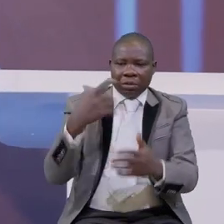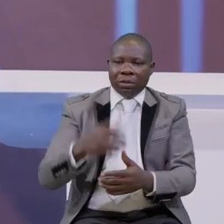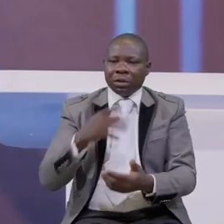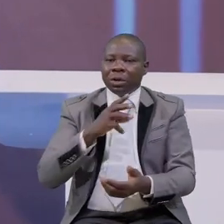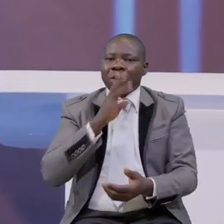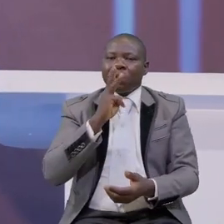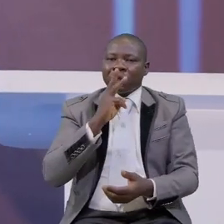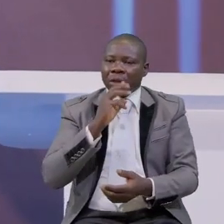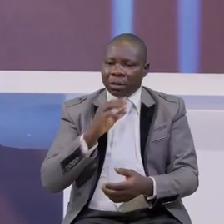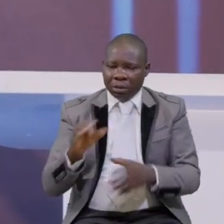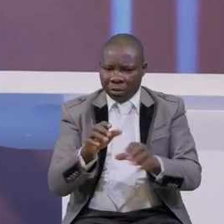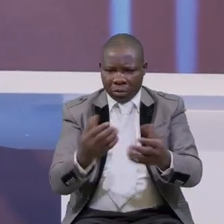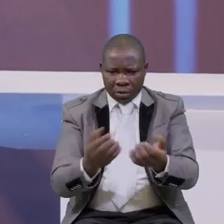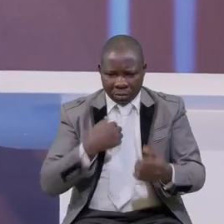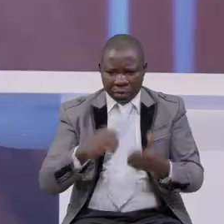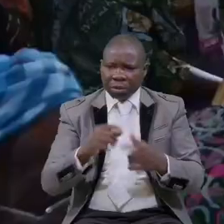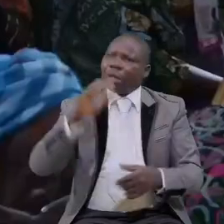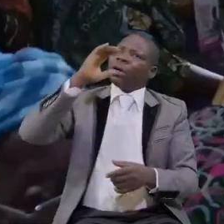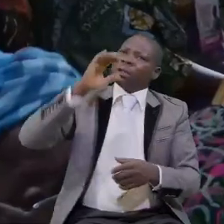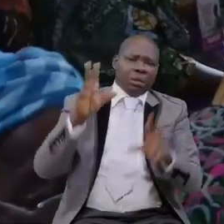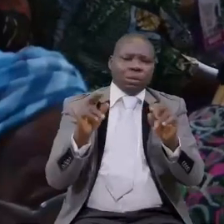J'ai dit, tu veux que je boive? Non, non, non, non, hein.